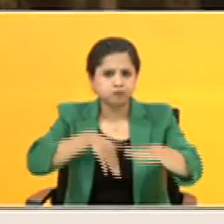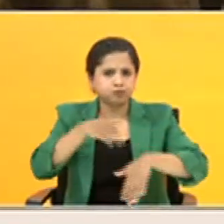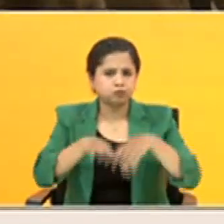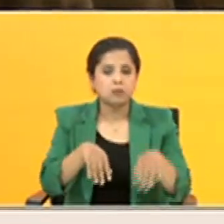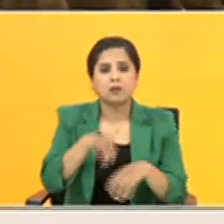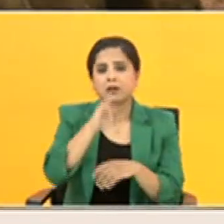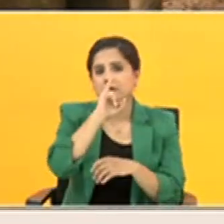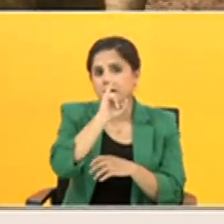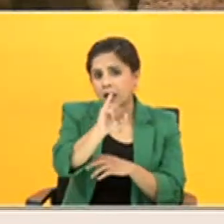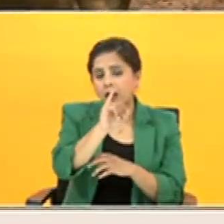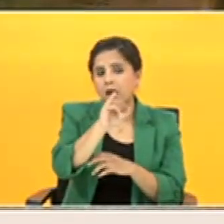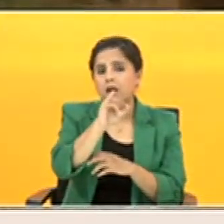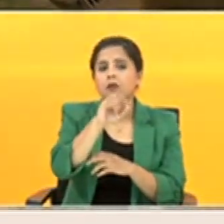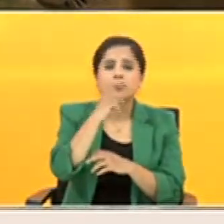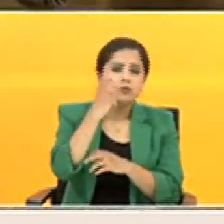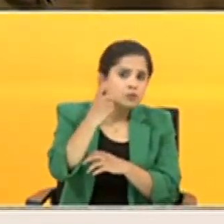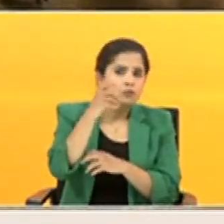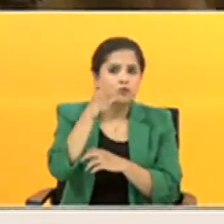674 से बढ़कर